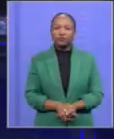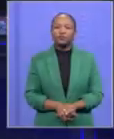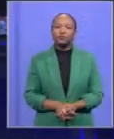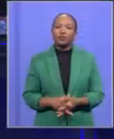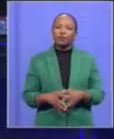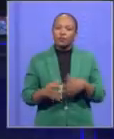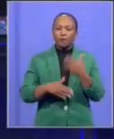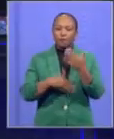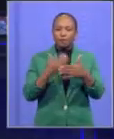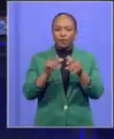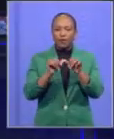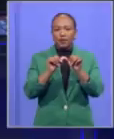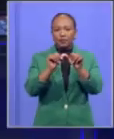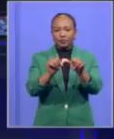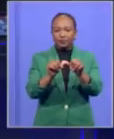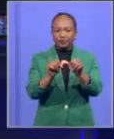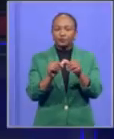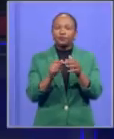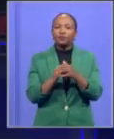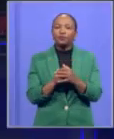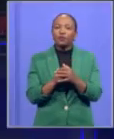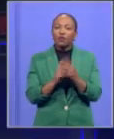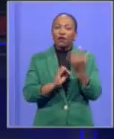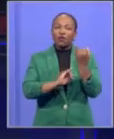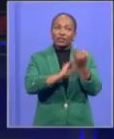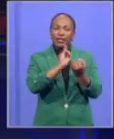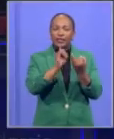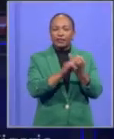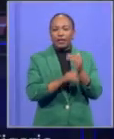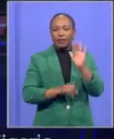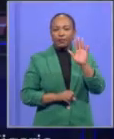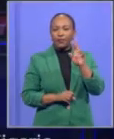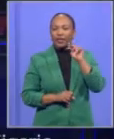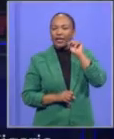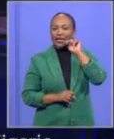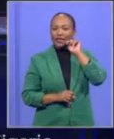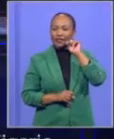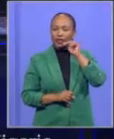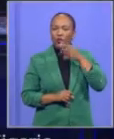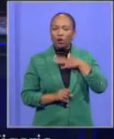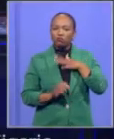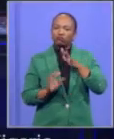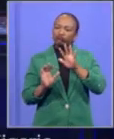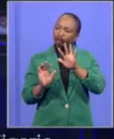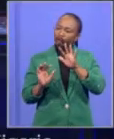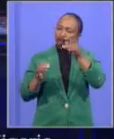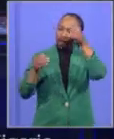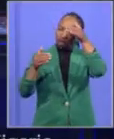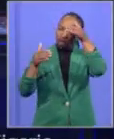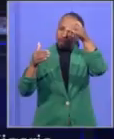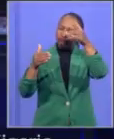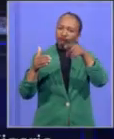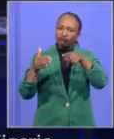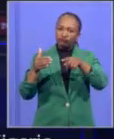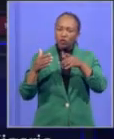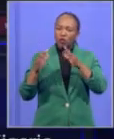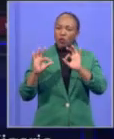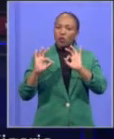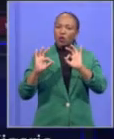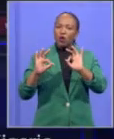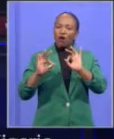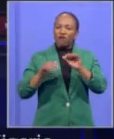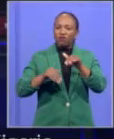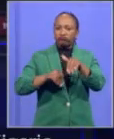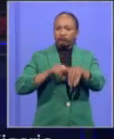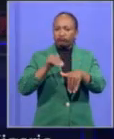Muiri hatela pele ka tsa matjhabeng hape naha ya Nigeria e batla botsebi ba Afrika Borwa dipatlisong tsa lekala la yona le tileng la